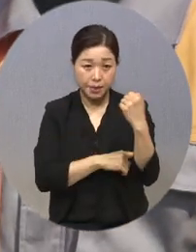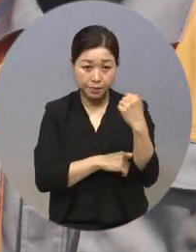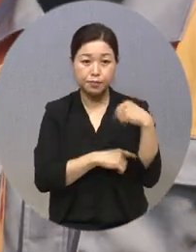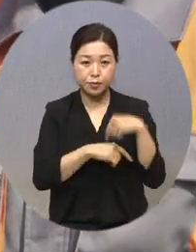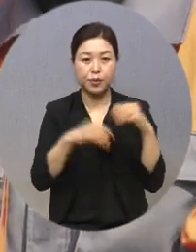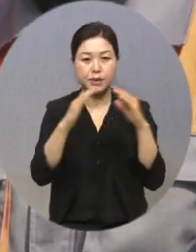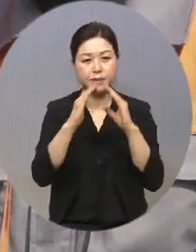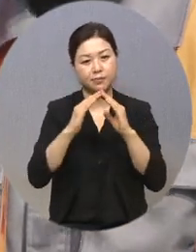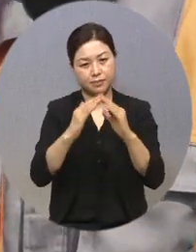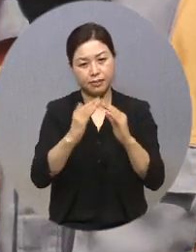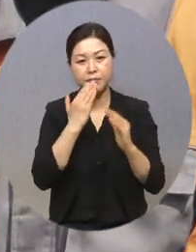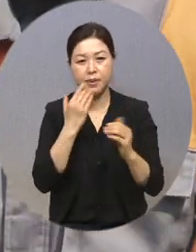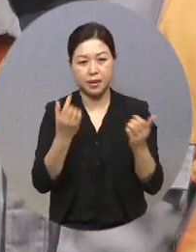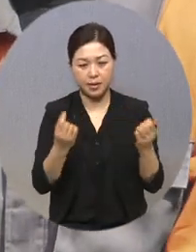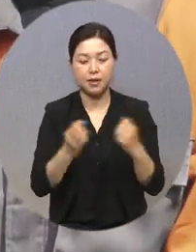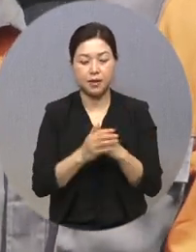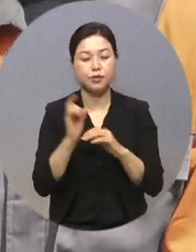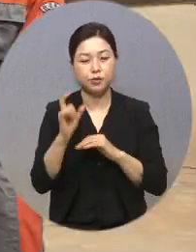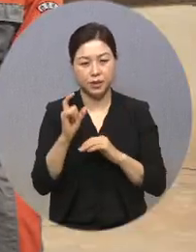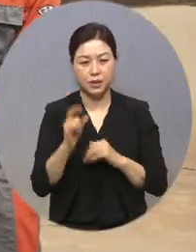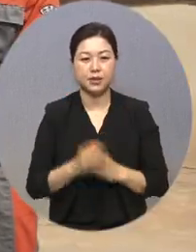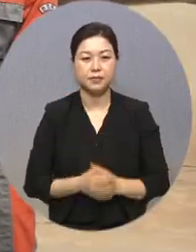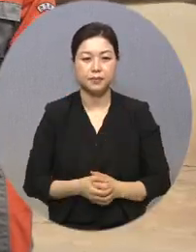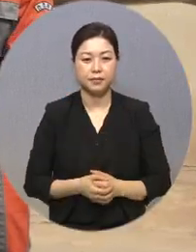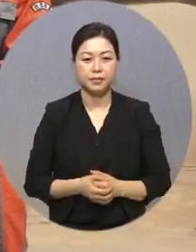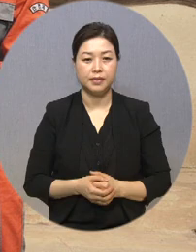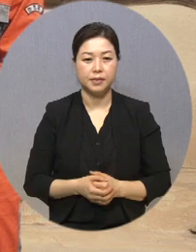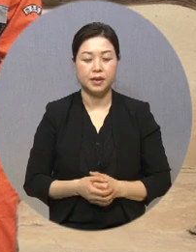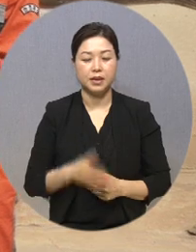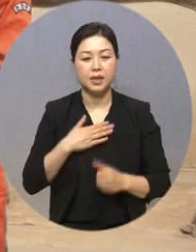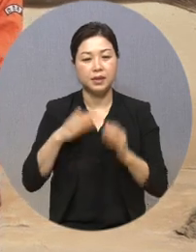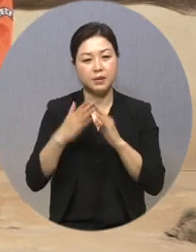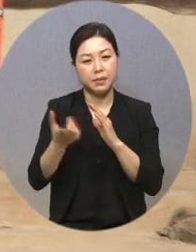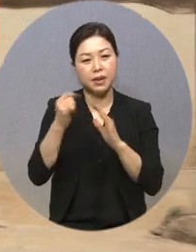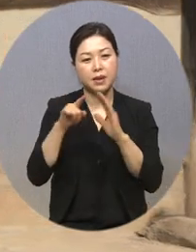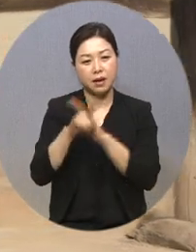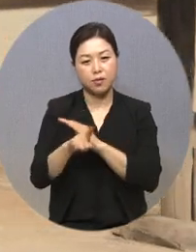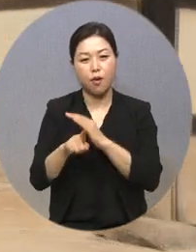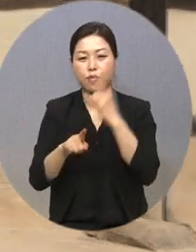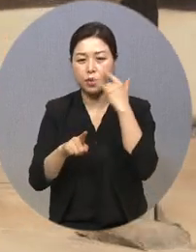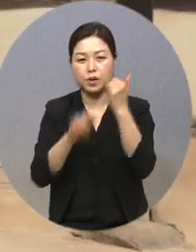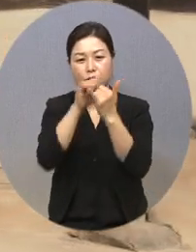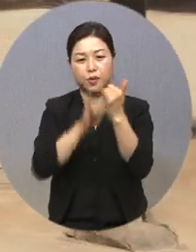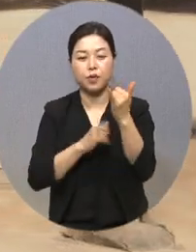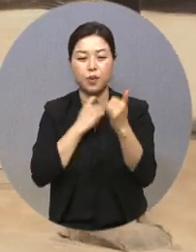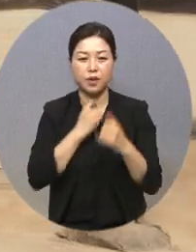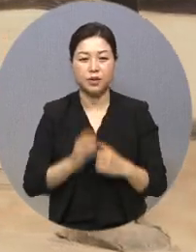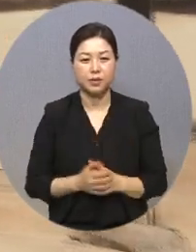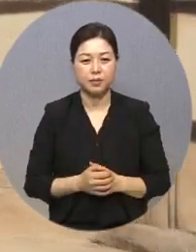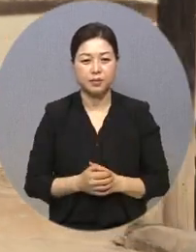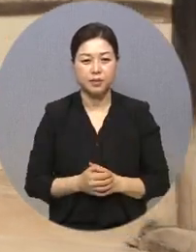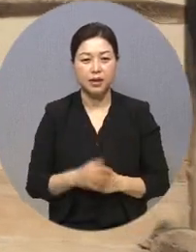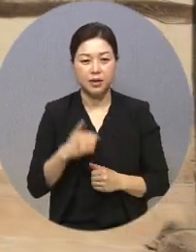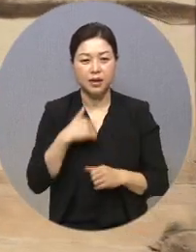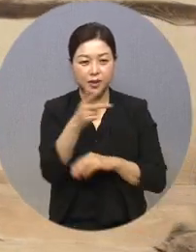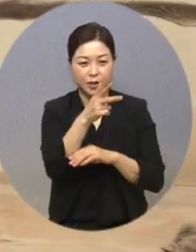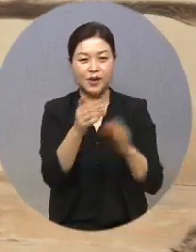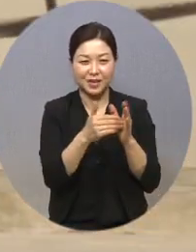또 그런 데서도 그런 곳이 또 유지가 될 수 있고. 저도 빨리 지금 집에 가서 부모님께 효도를 하고 싶네요. 그렇죠. 오늘 촬영을 여기까지 하도록 하겠습니다.